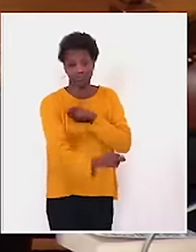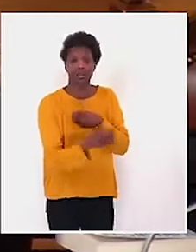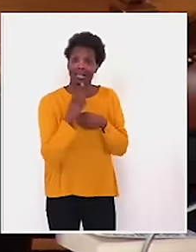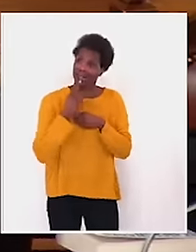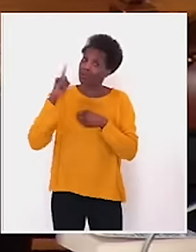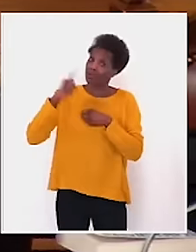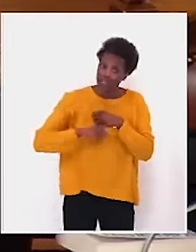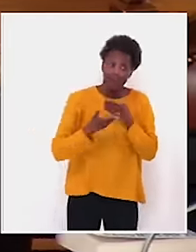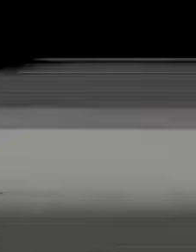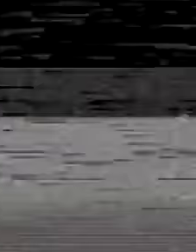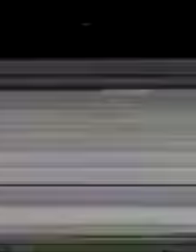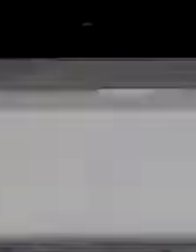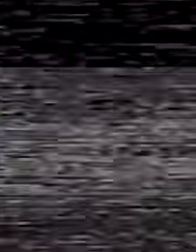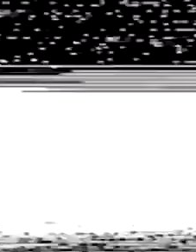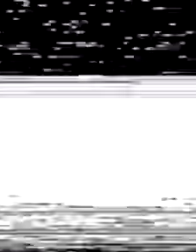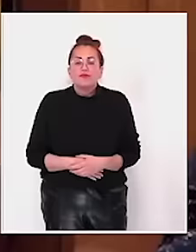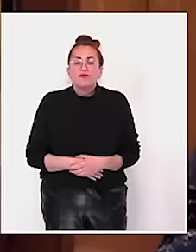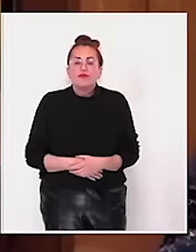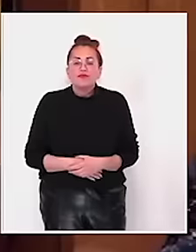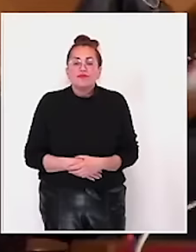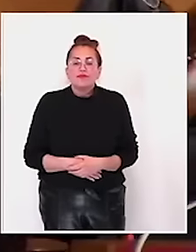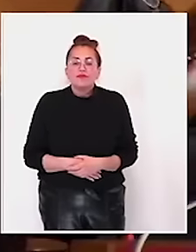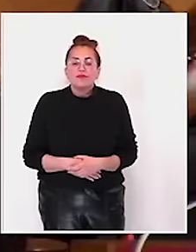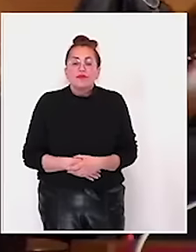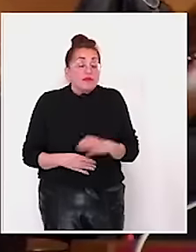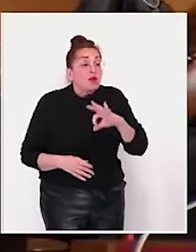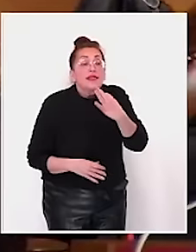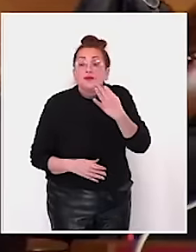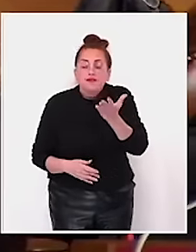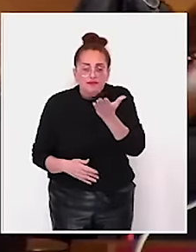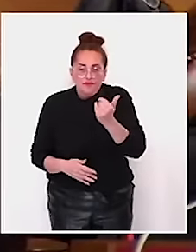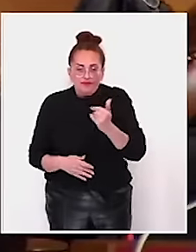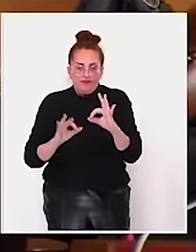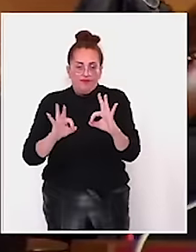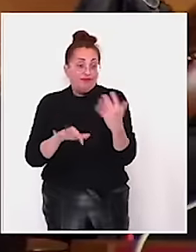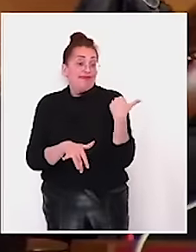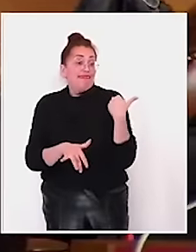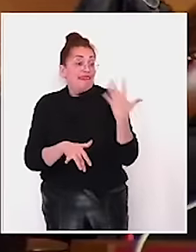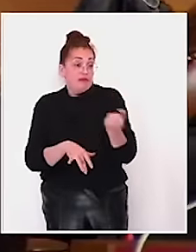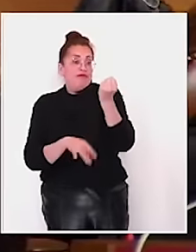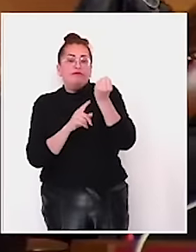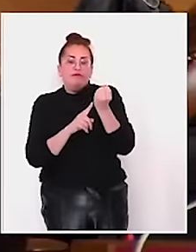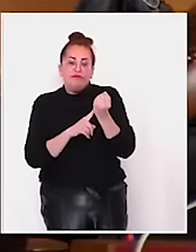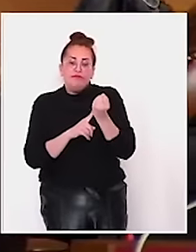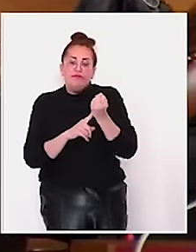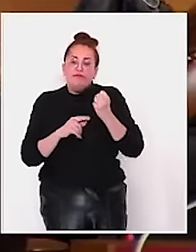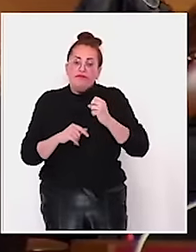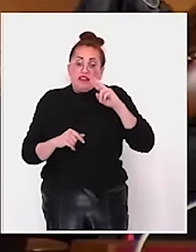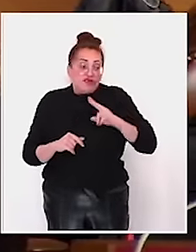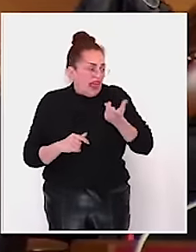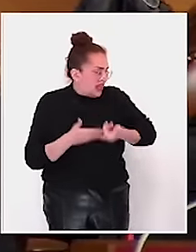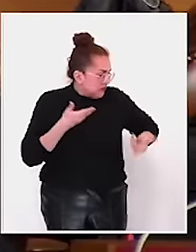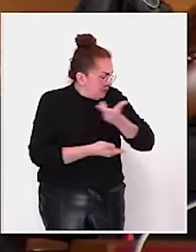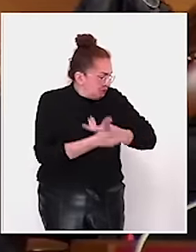Enfin, voilà. Merci, monsieur. Donc oui, c'est sur la motion. Alors pour vous dire sincèrement qu'on n'en a pas discuté entre